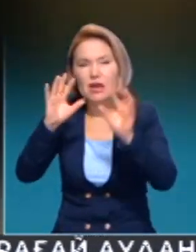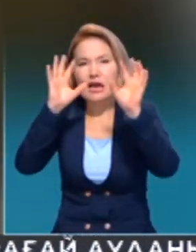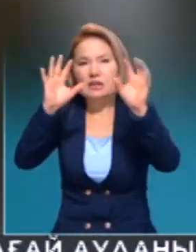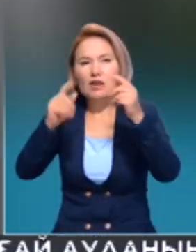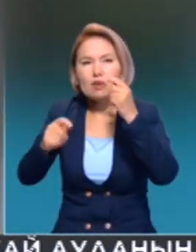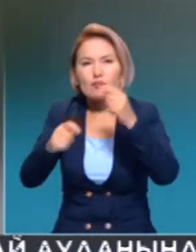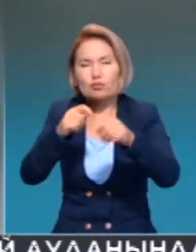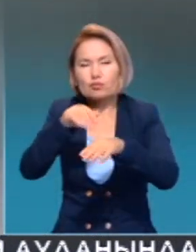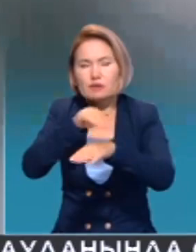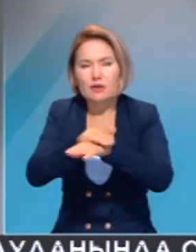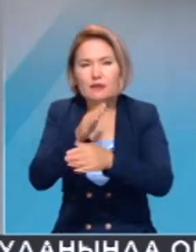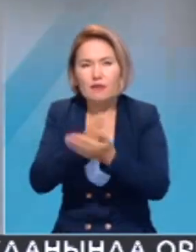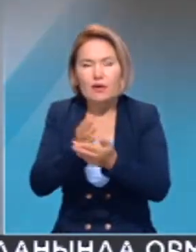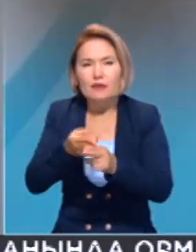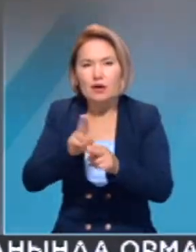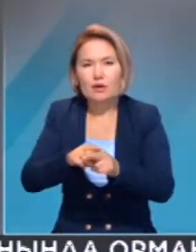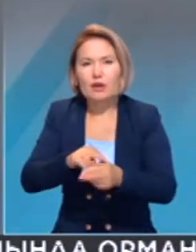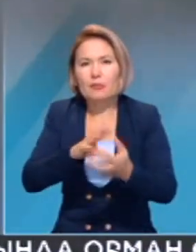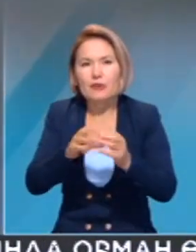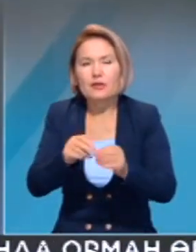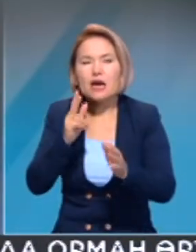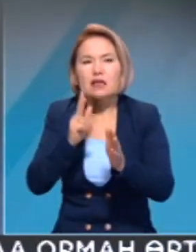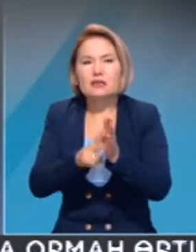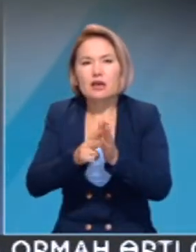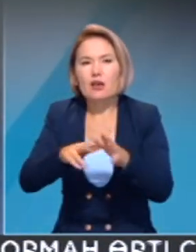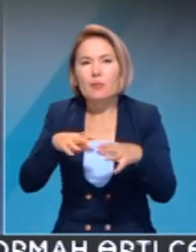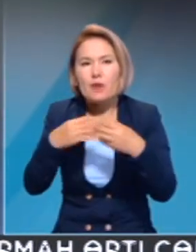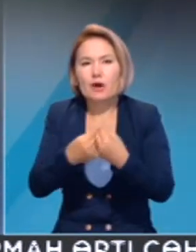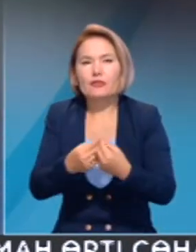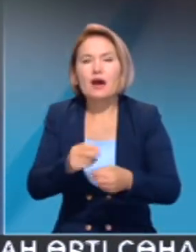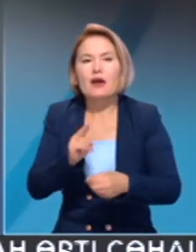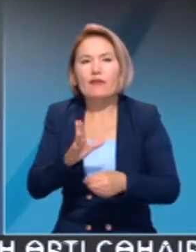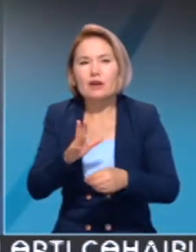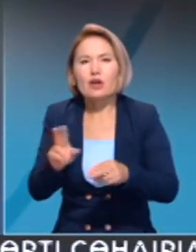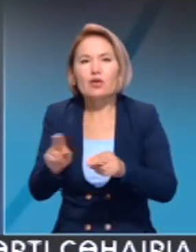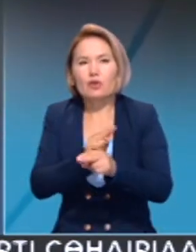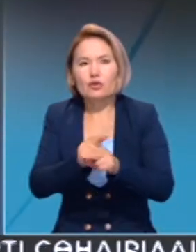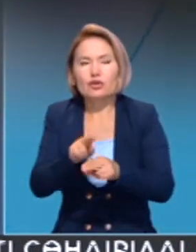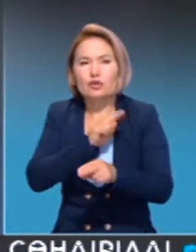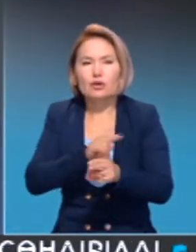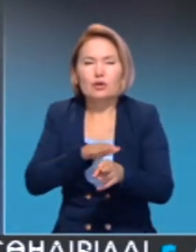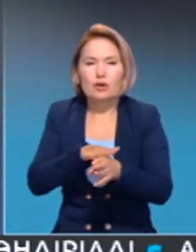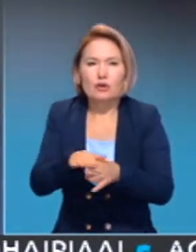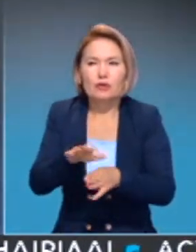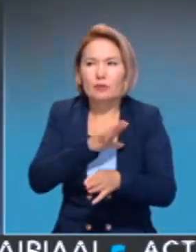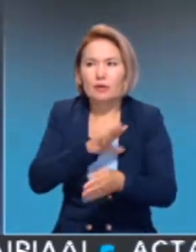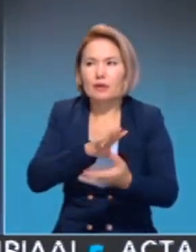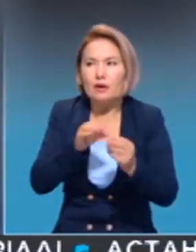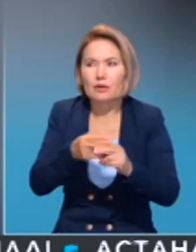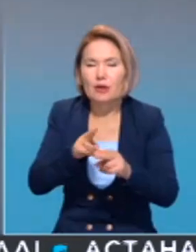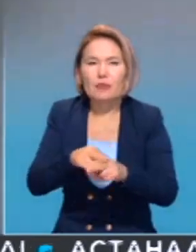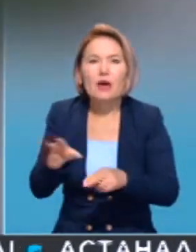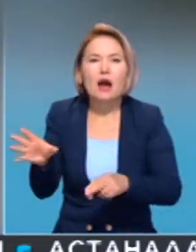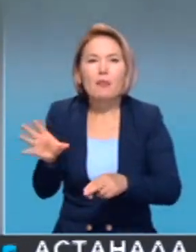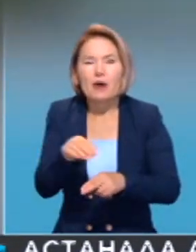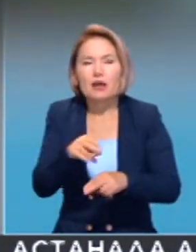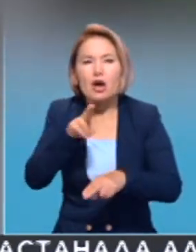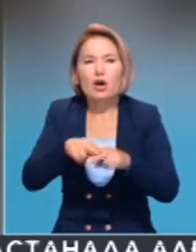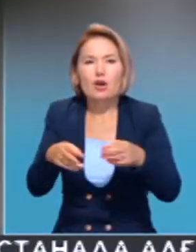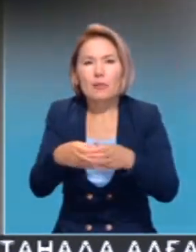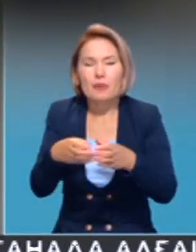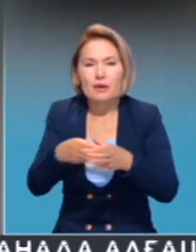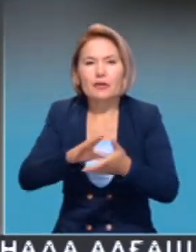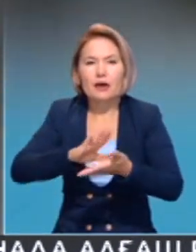қонысына жуырда ғана көшіп барған. Тіпті 80 отбасы пәтеріне күрделі жөндеу жұмыстарын жүргізіп үлгерген. Барлығы құрылыс